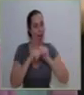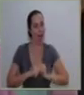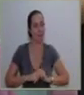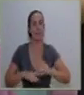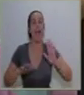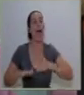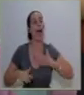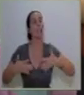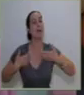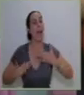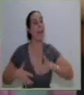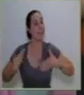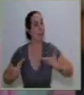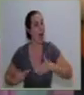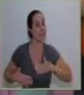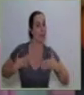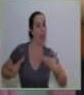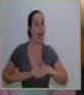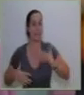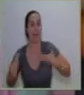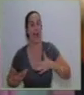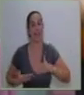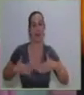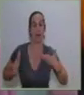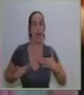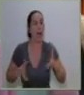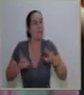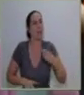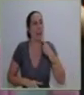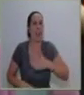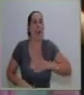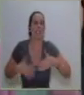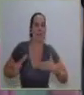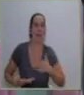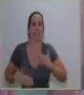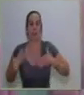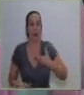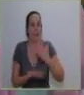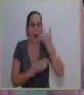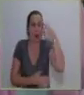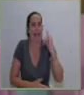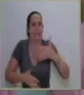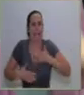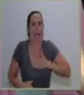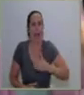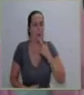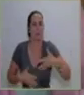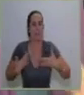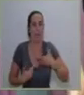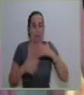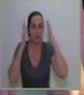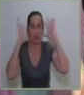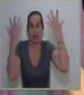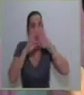חג שמח, חג שמח, חג שמח, חג שמח, חג שמח, חג שמח. כמה אפשר להגיד חג שמח? אני כבר לא יודע על איזה חג אנחנו אומרים חג שמח, אני